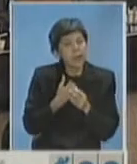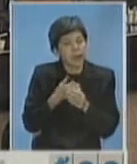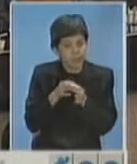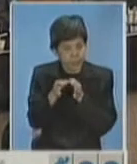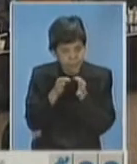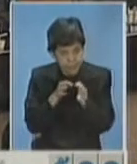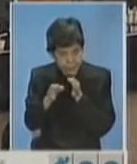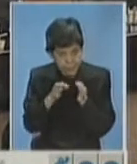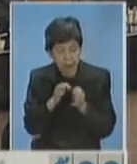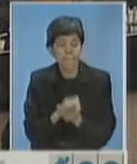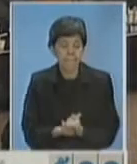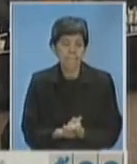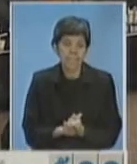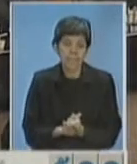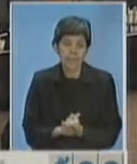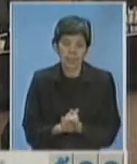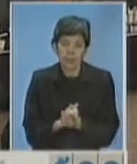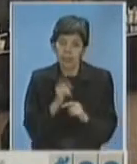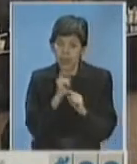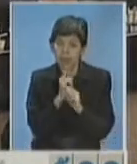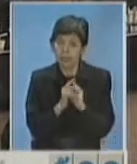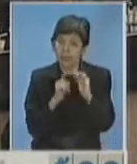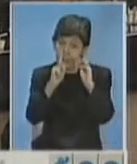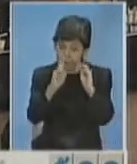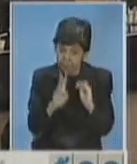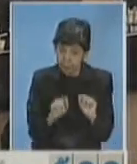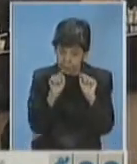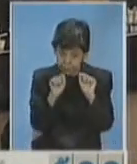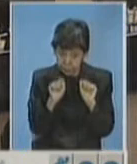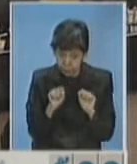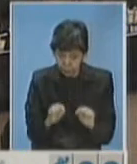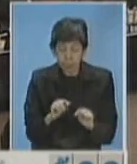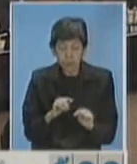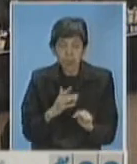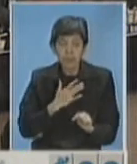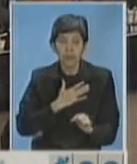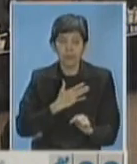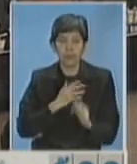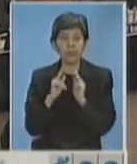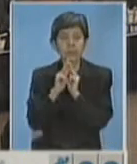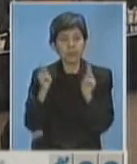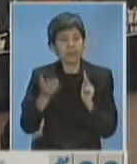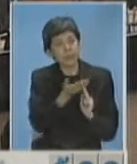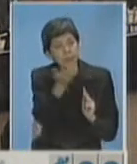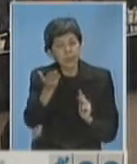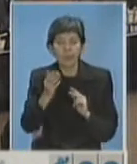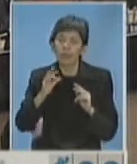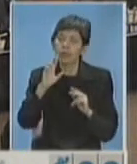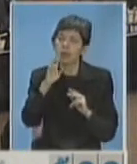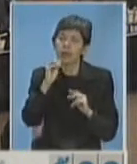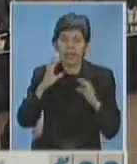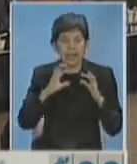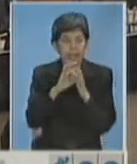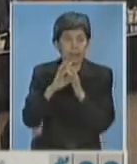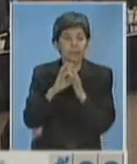ละเอียดนั้นน่ะพอถึงรายมาตรานั้นๆแล้วนะครับท่านกรรมการหรือท่านรัฐมนตรีผู้เกี่ยวข้องที่เป็นก